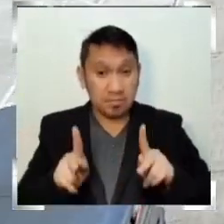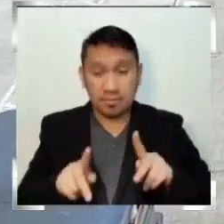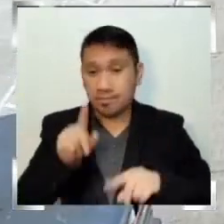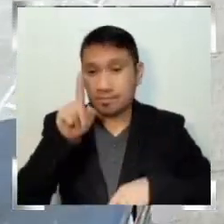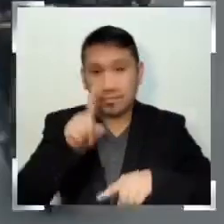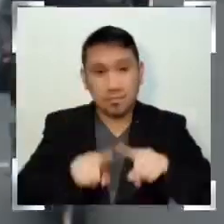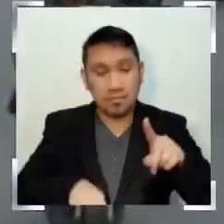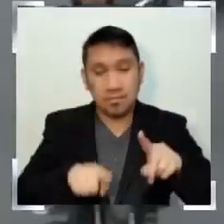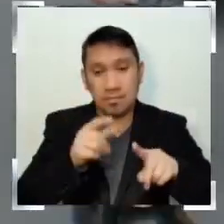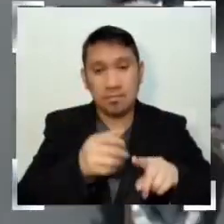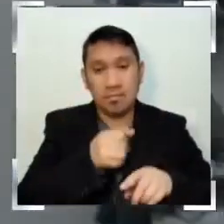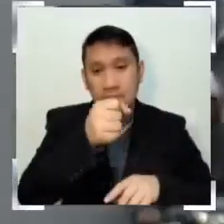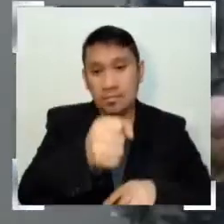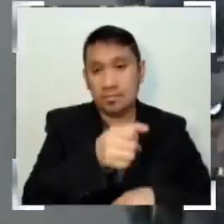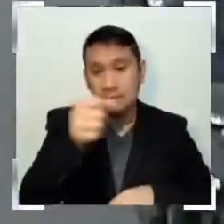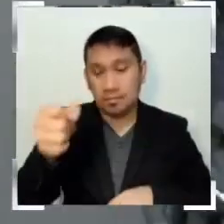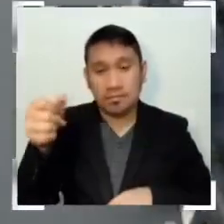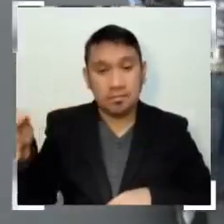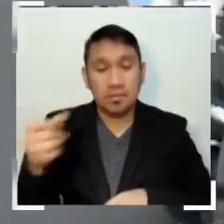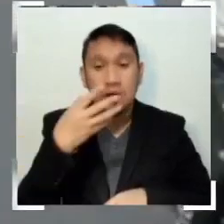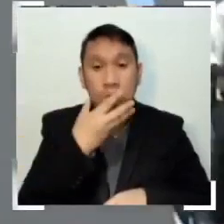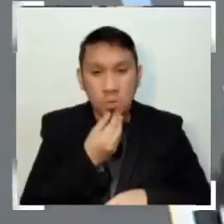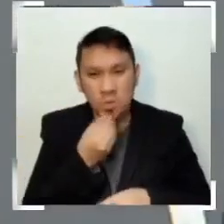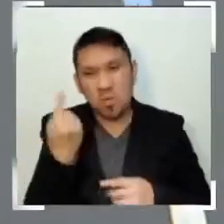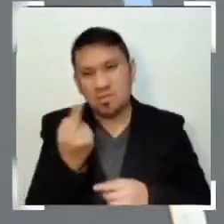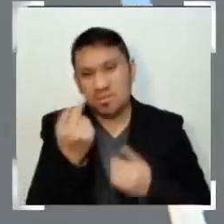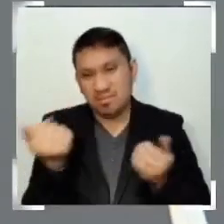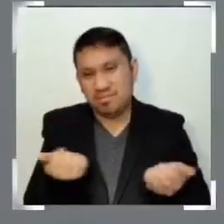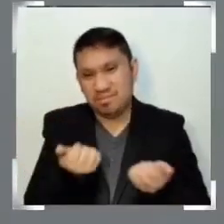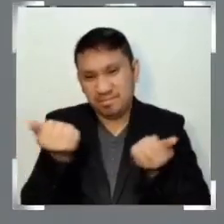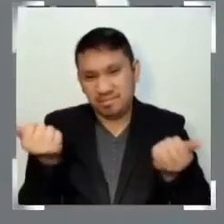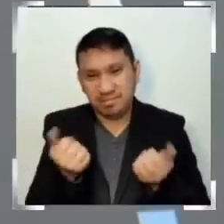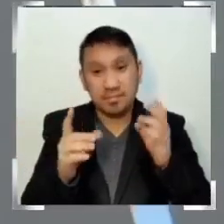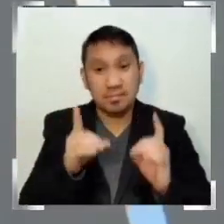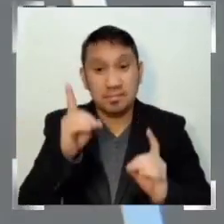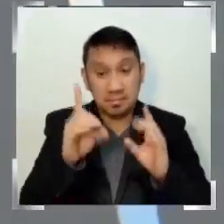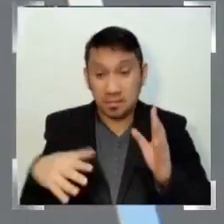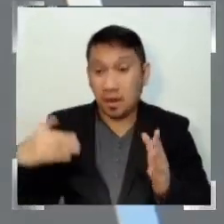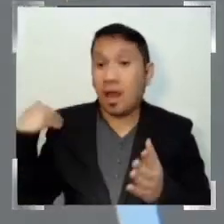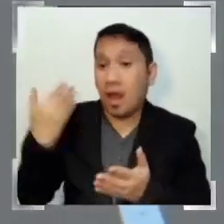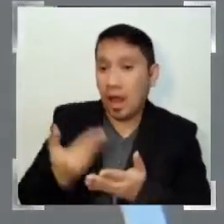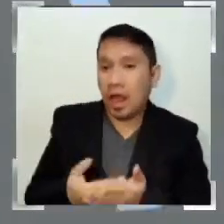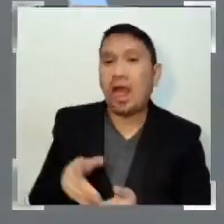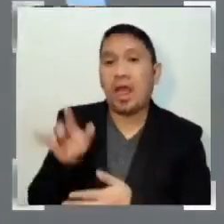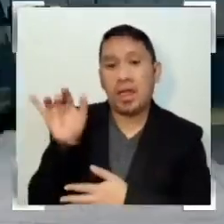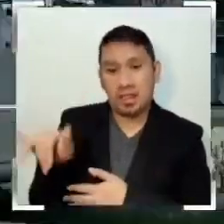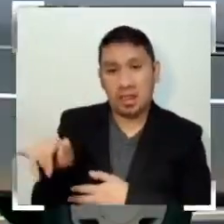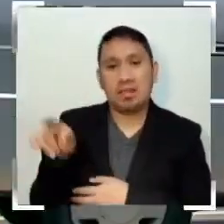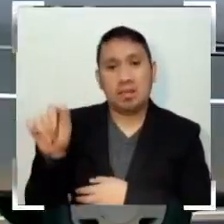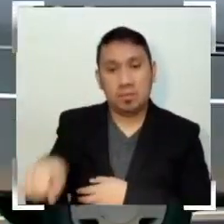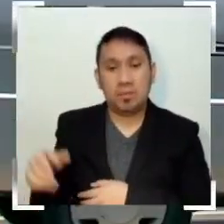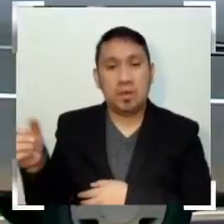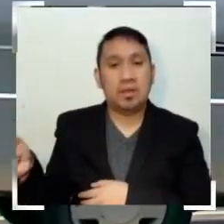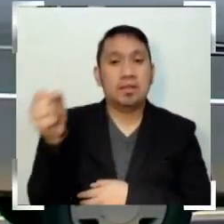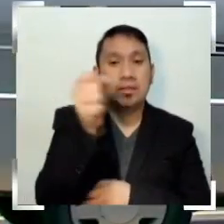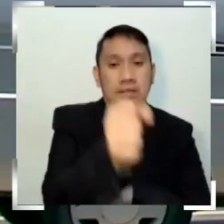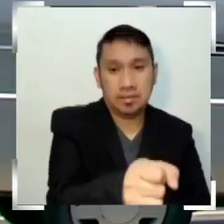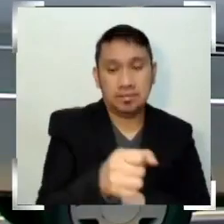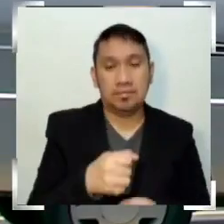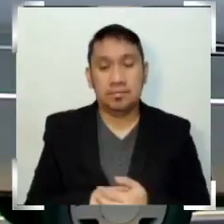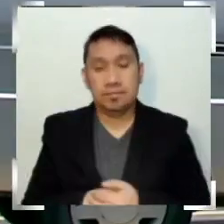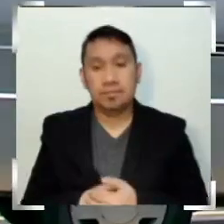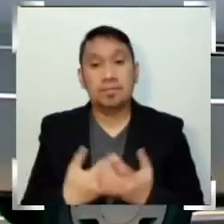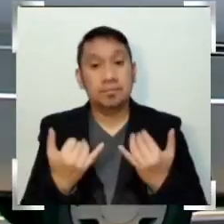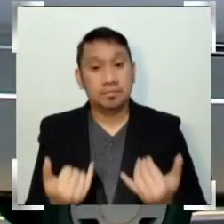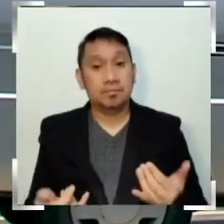100% because kung sino lang yung available na driver na dumating, eh yun lang yung pwede nating i-deploy. Hinihingan pa namin